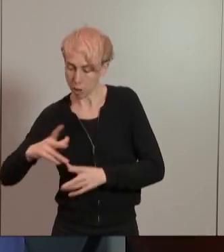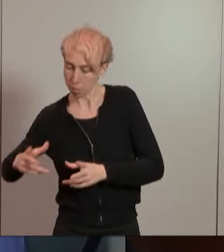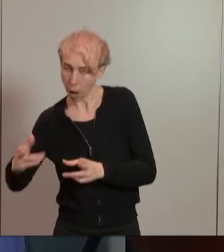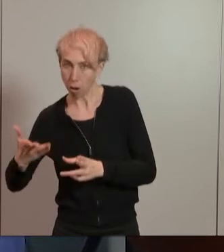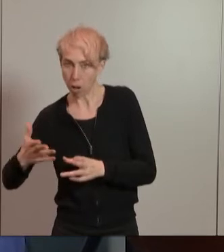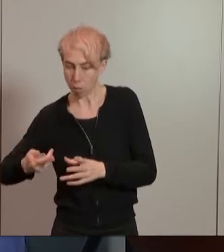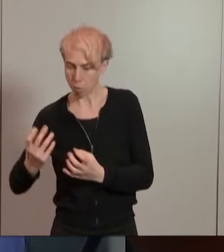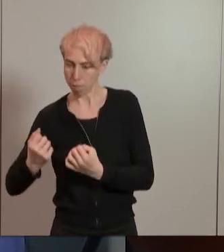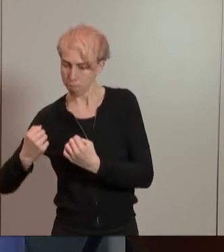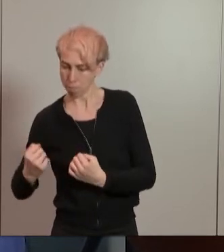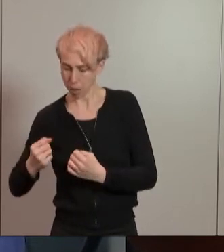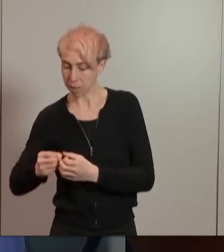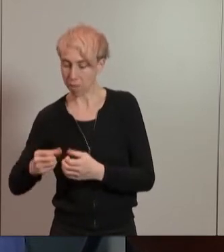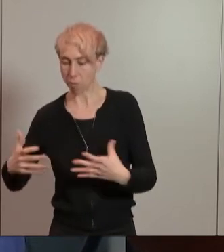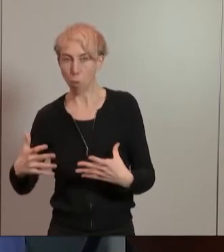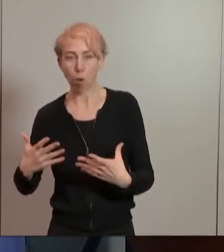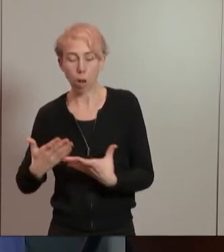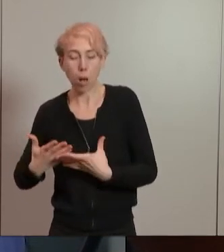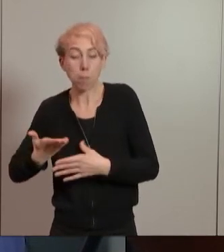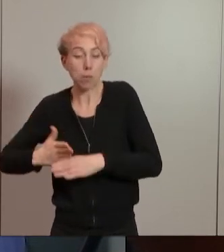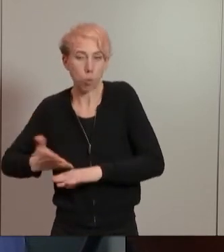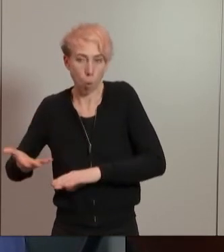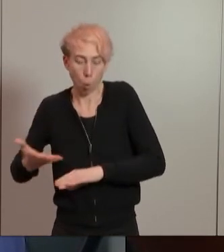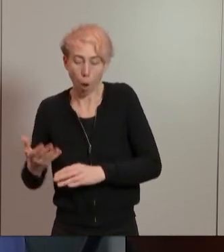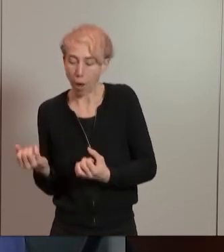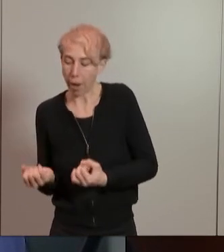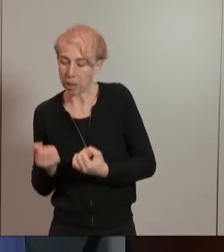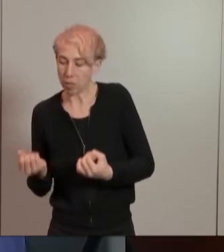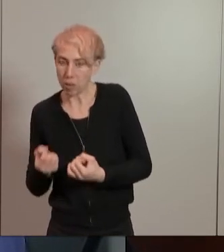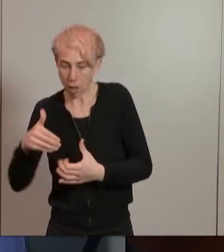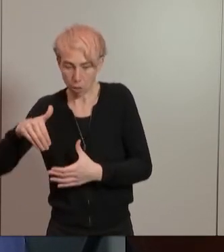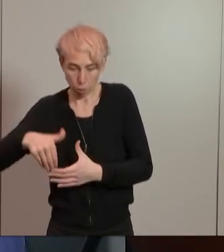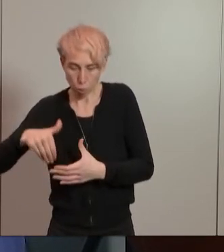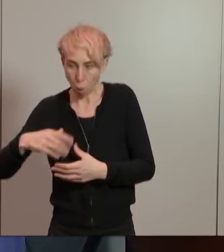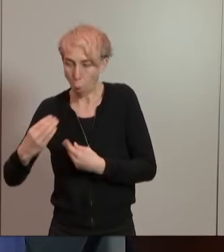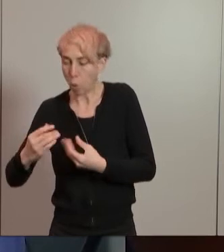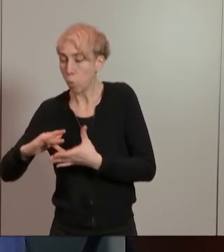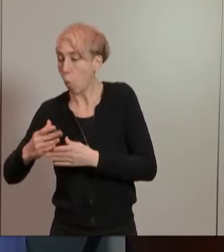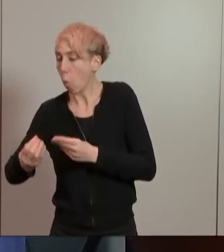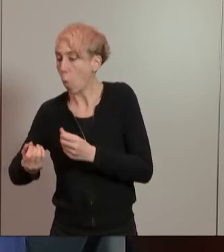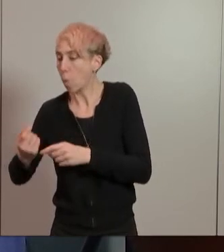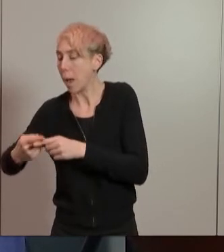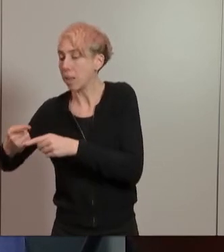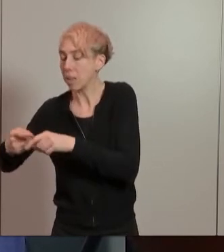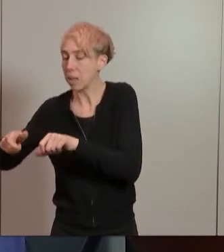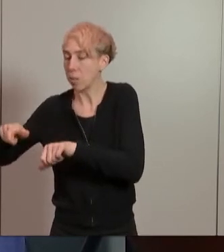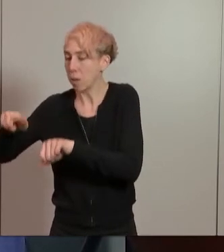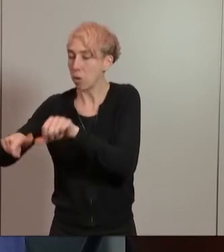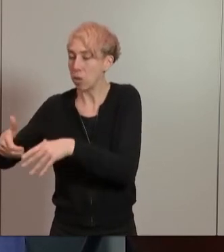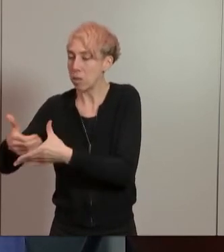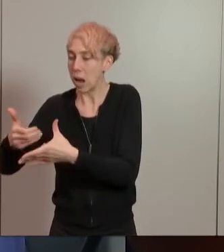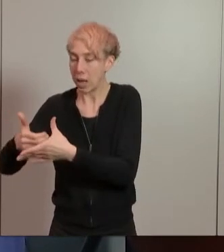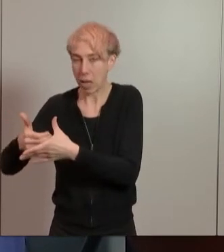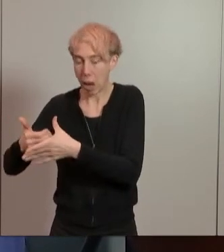et de développement pour laquelle il était envisagé que des activités regroupées et que tout ou partie des personnels des quatre structures puissent être